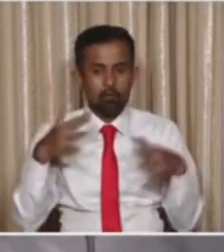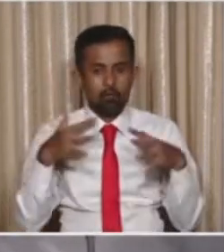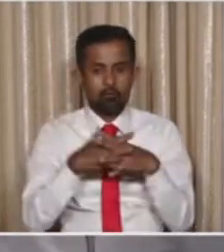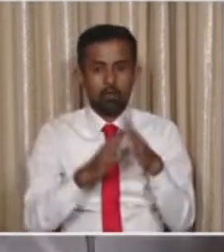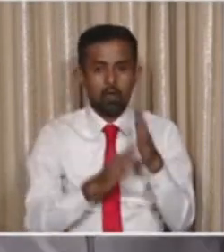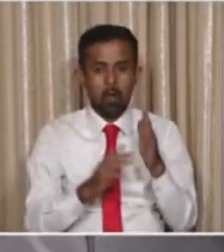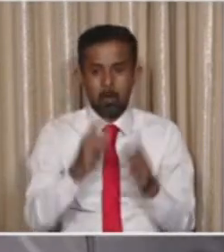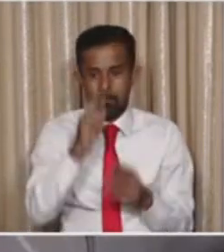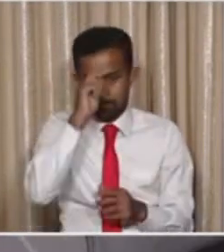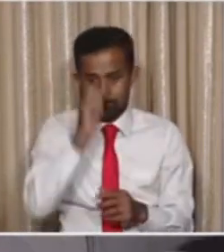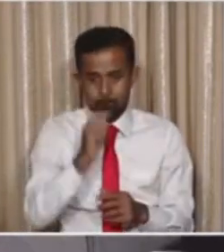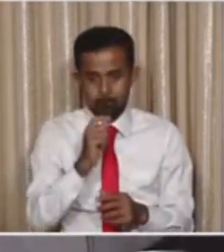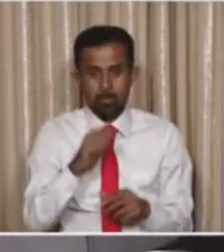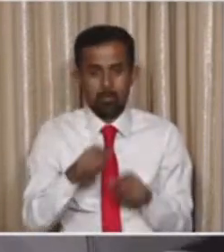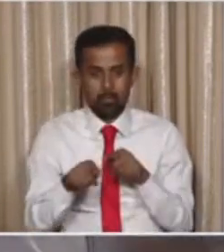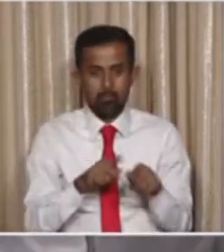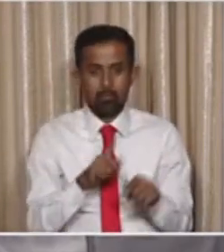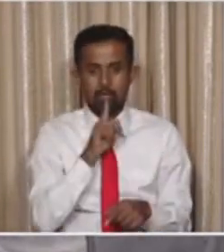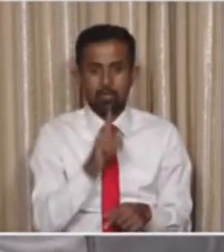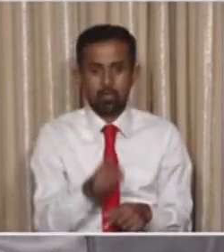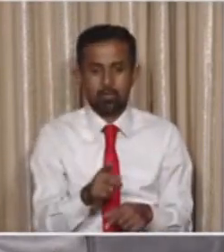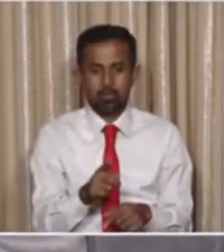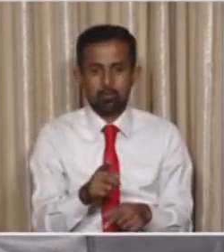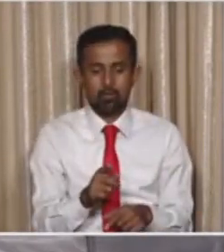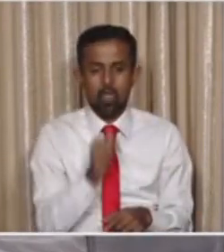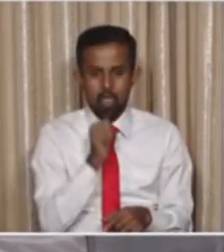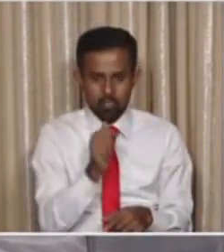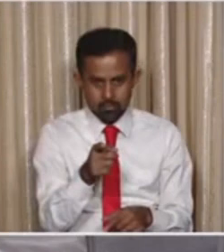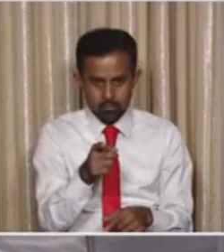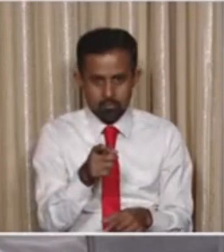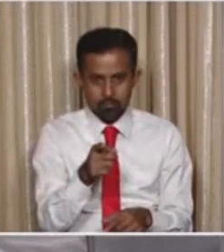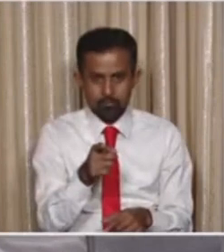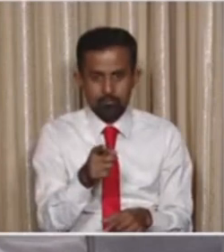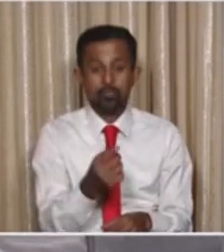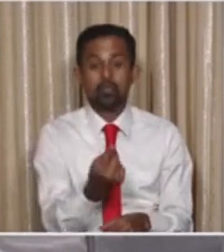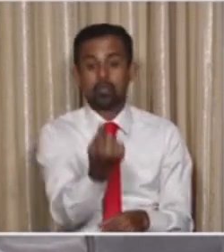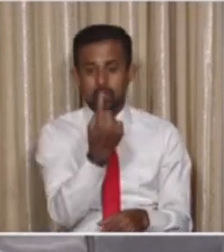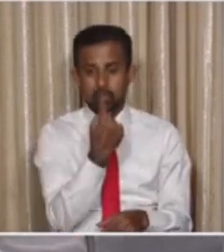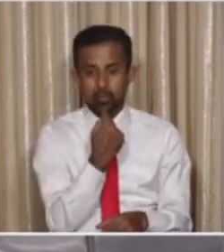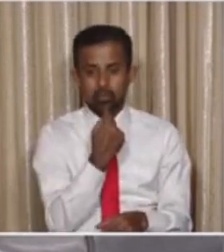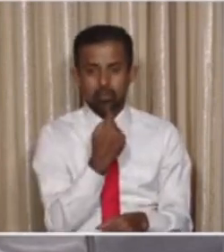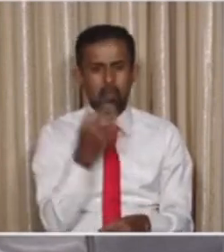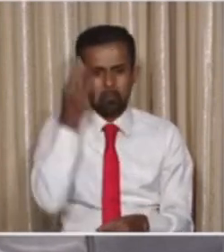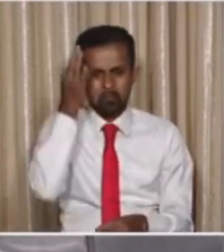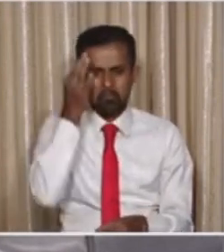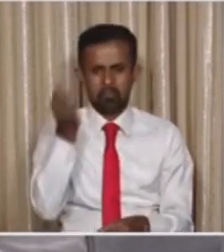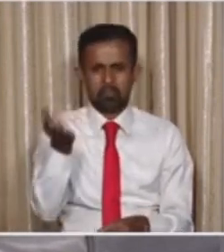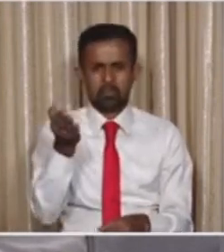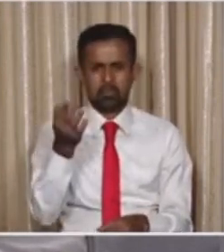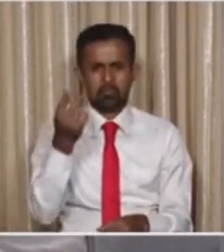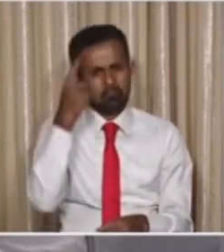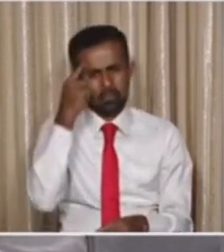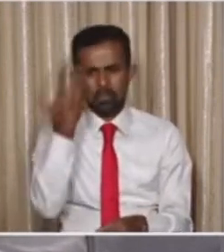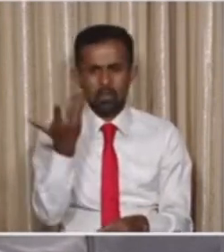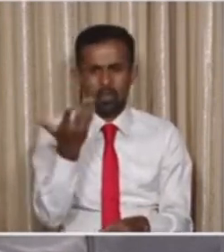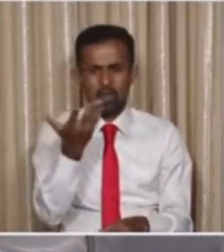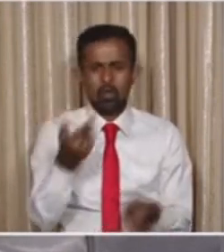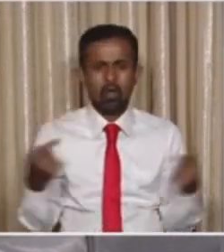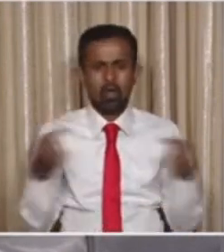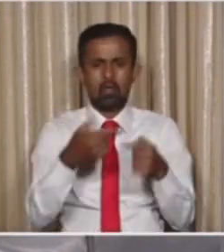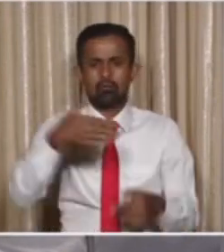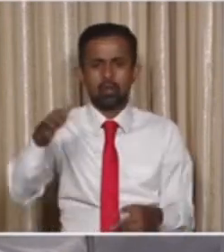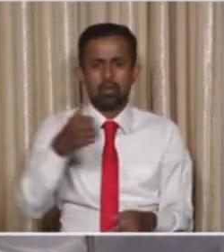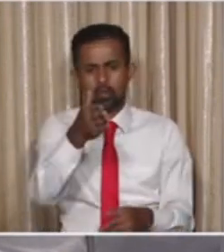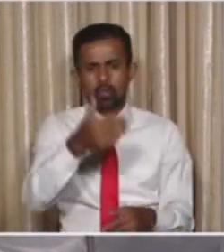රාජපක්ෂ මහත්මයා මෙන්න මෙහෙම කතාවක් කියලා තියෙනවා, ඒ කතාව ඇත්තද කියලා. එතුමා මට කියනවා පිස්සුද, මතක නැද්ද ඔය නැව යවනවට